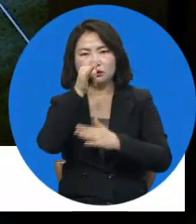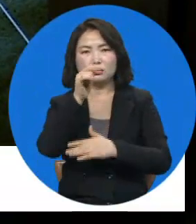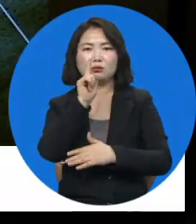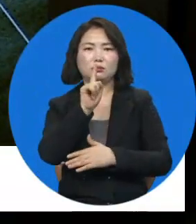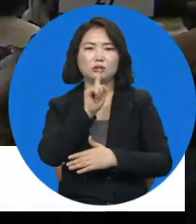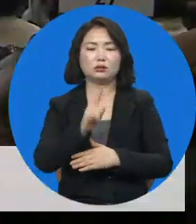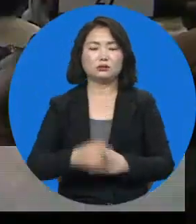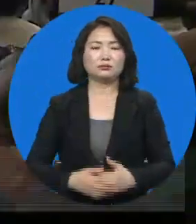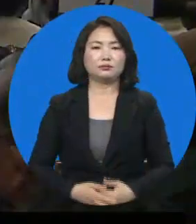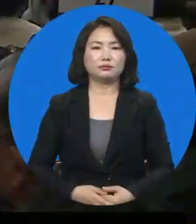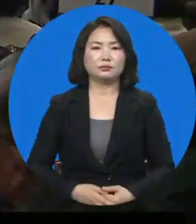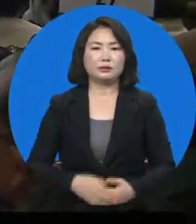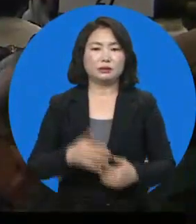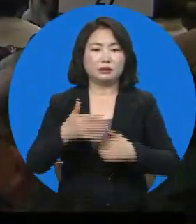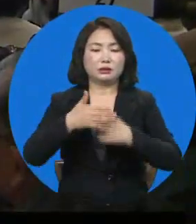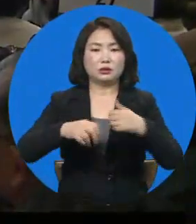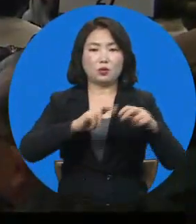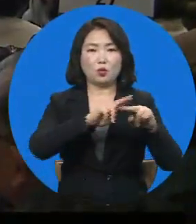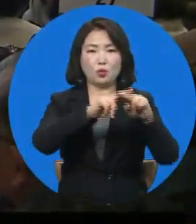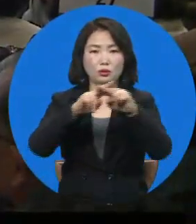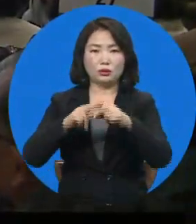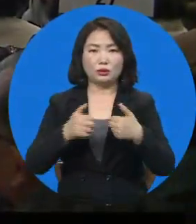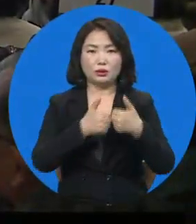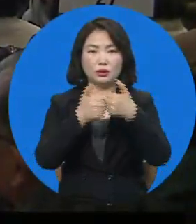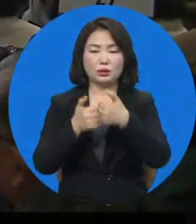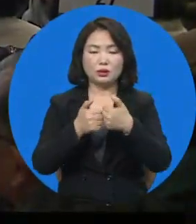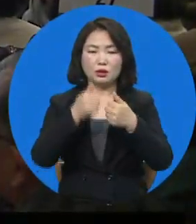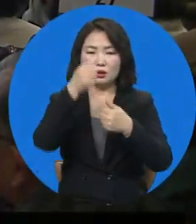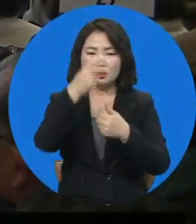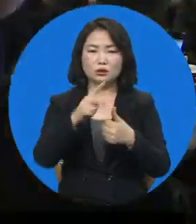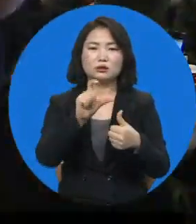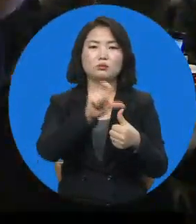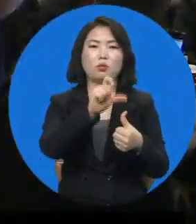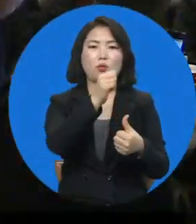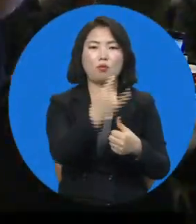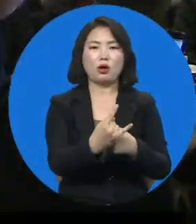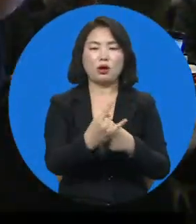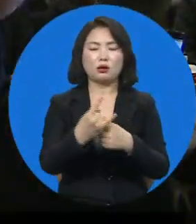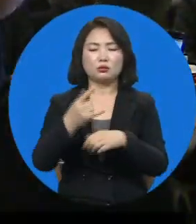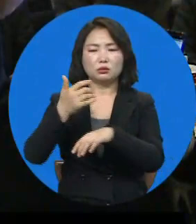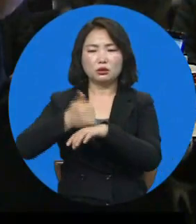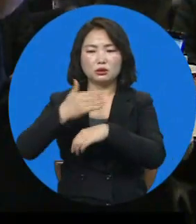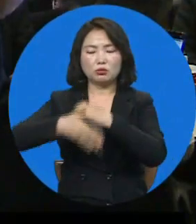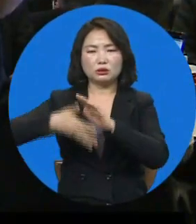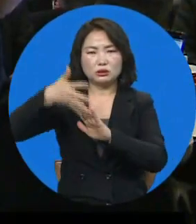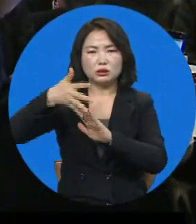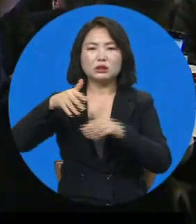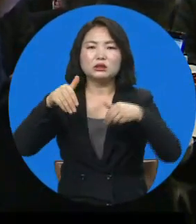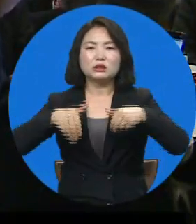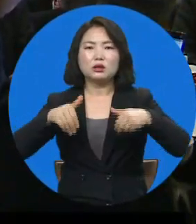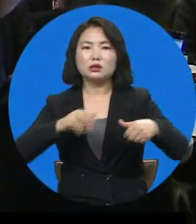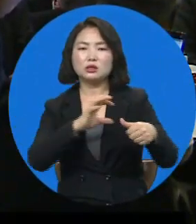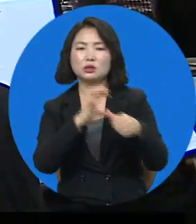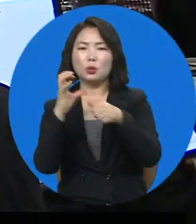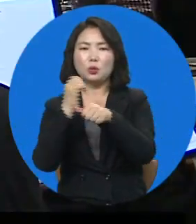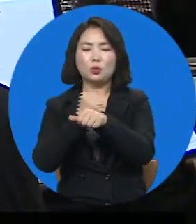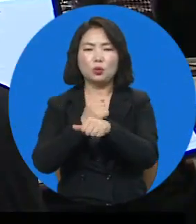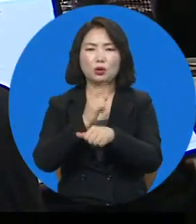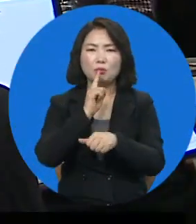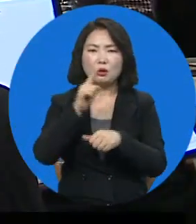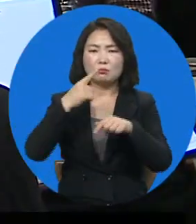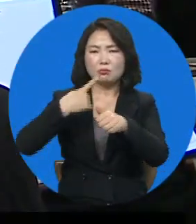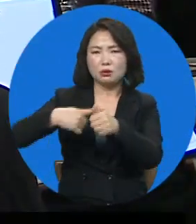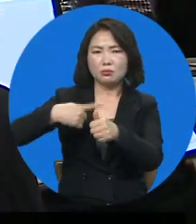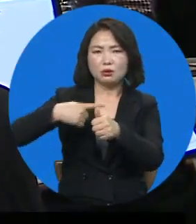겁니다 시민 원탁회의 가 15회의 를 거쳐 오면서 결국 대구시의 들러리로 이용돼왔다 는